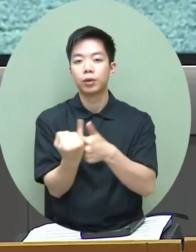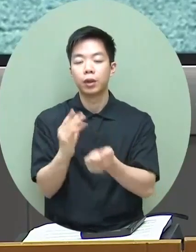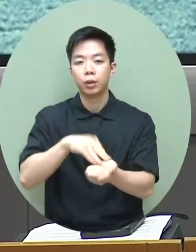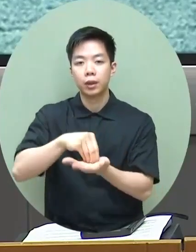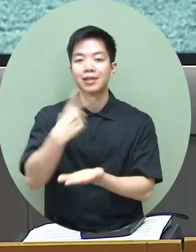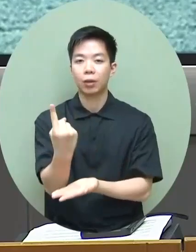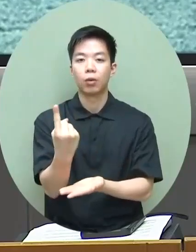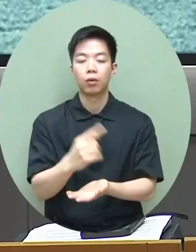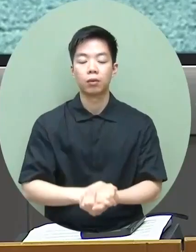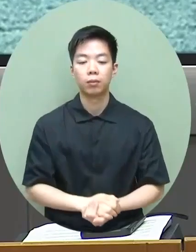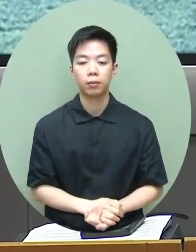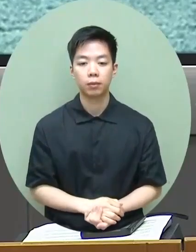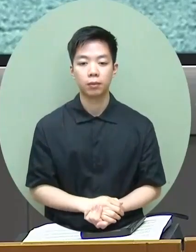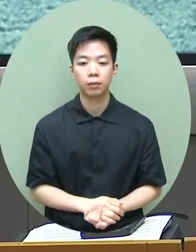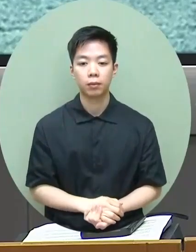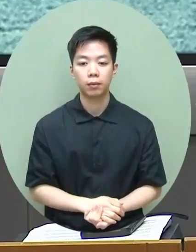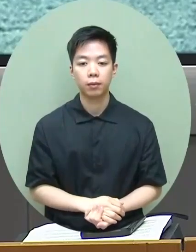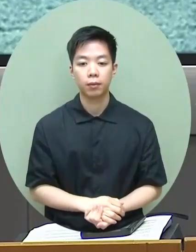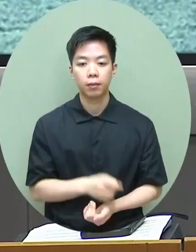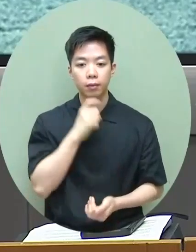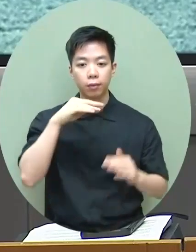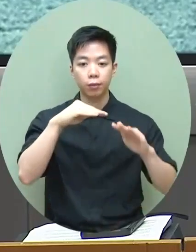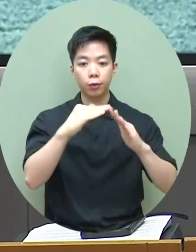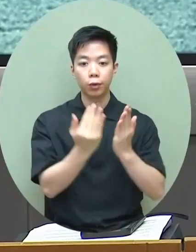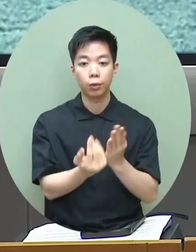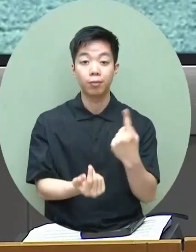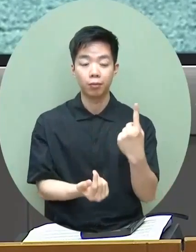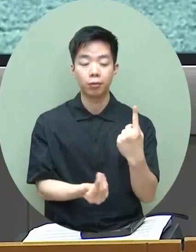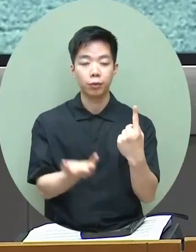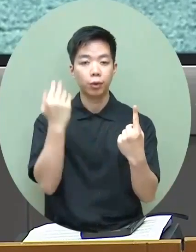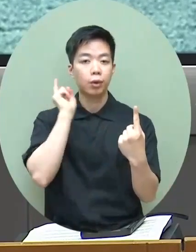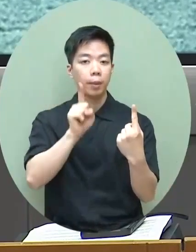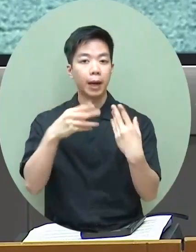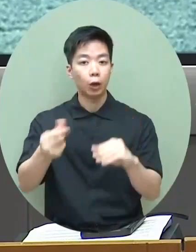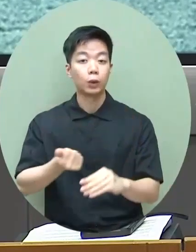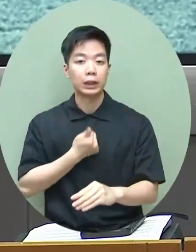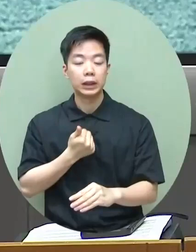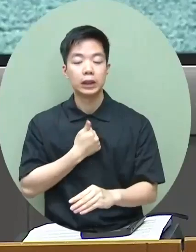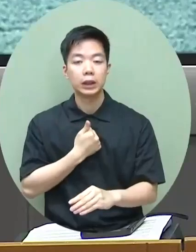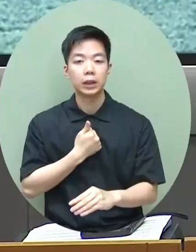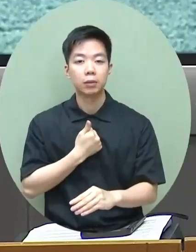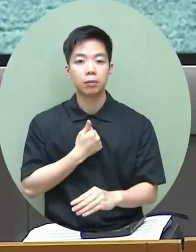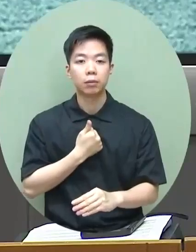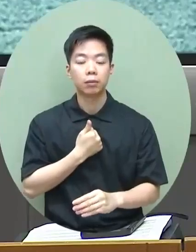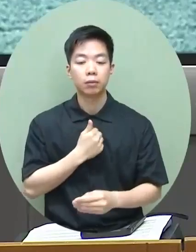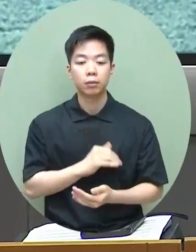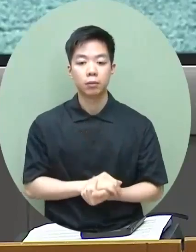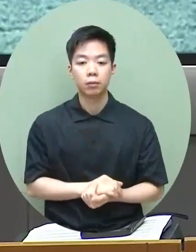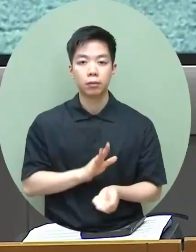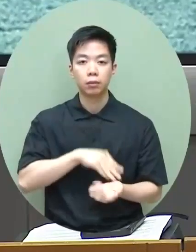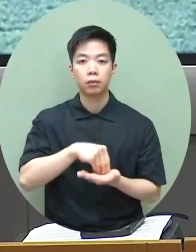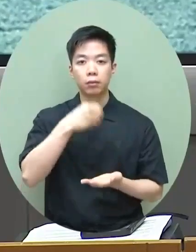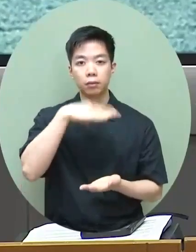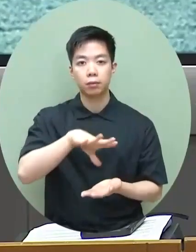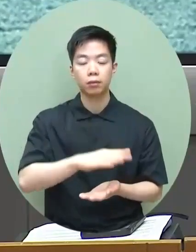是上個禮拜都是有一個老師就是曾經陽性的，咁但係今次個就係